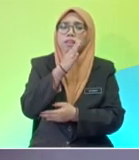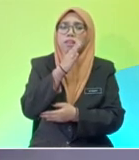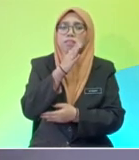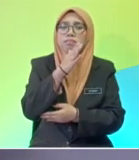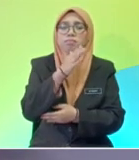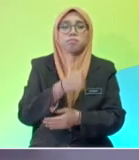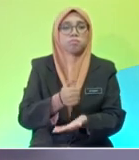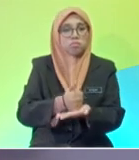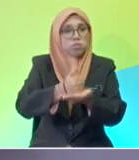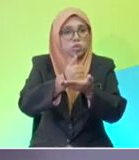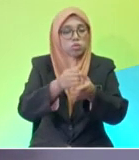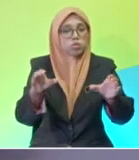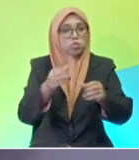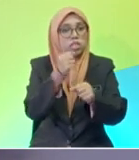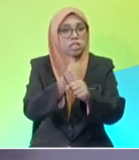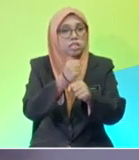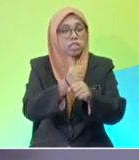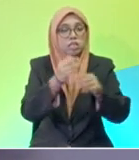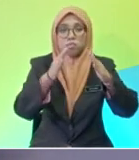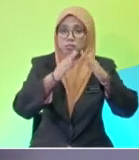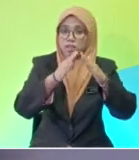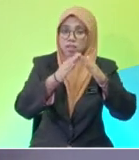Jadilah anak yang baik hati